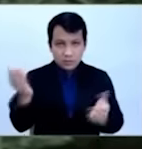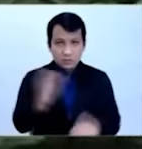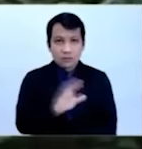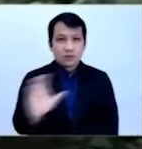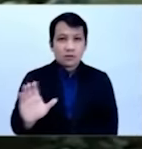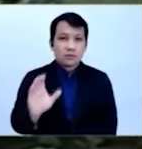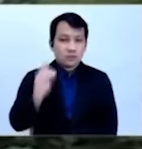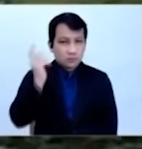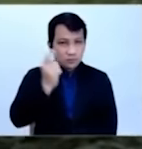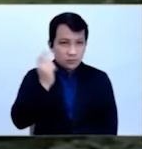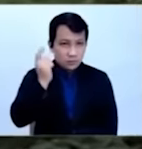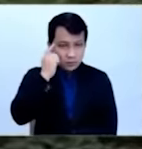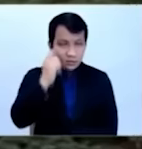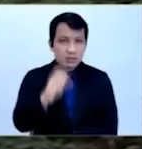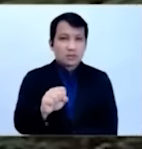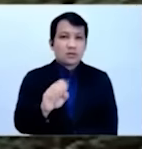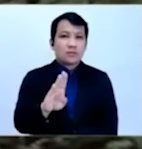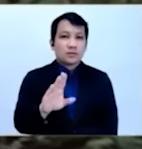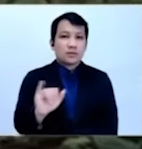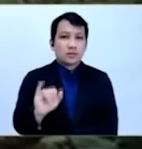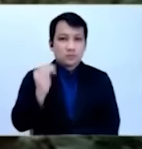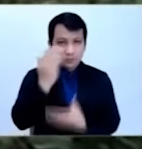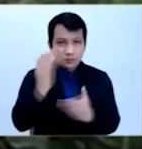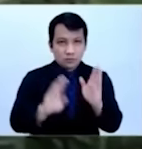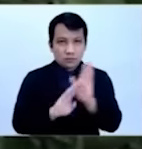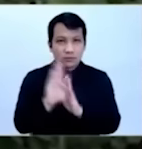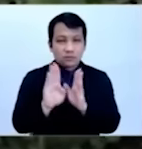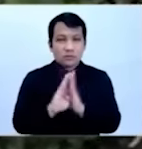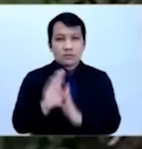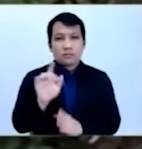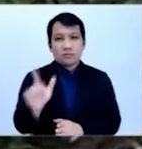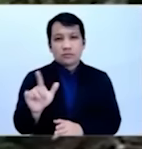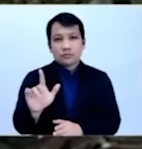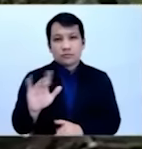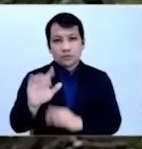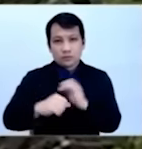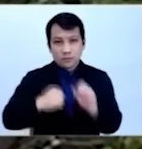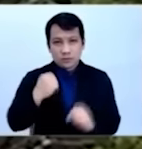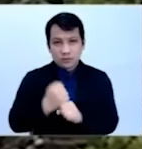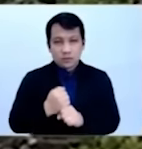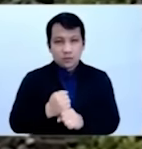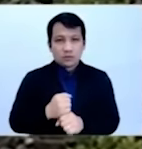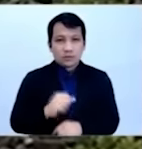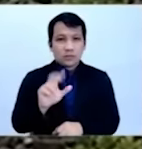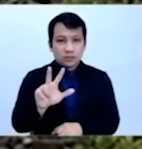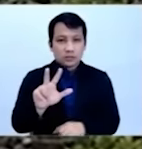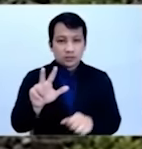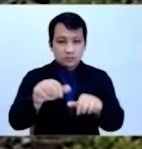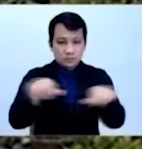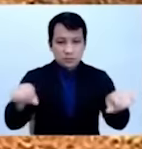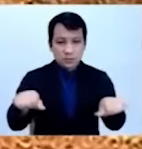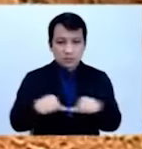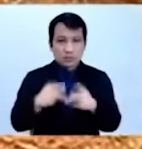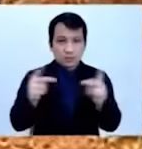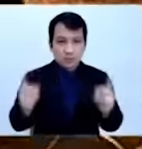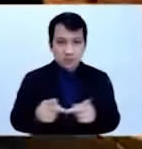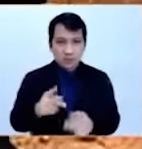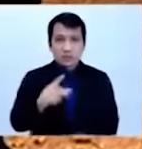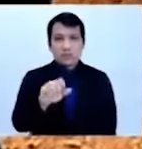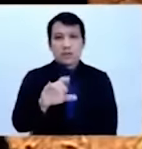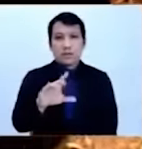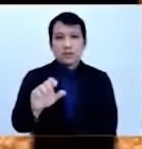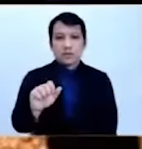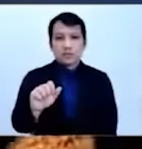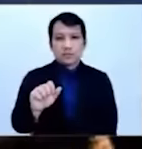SBSI na i-develop at pangalagaan sa loob ng 25 taon ang higit 3 ektarang lumang sakop ng barangay Siri. Pero sa pag-iikot ng